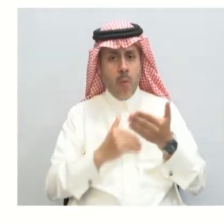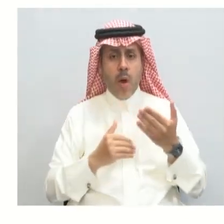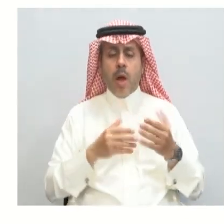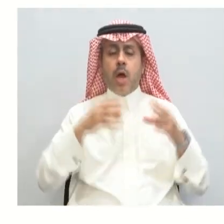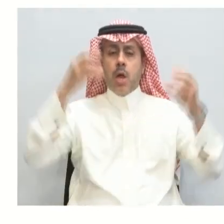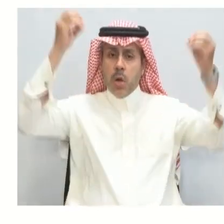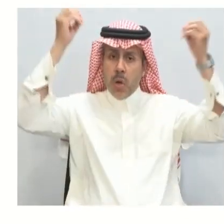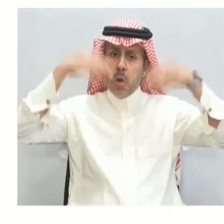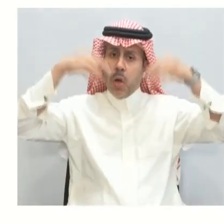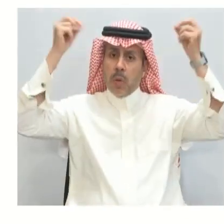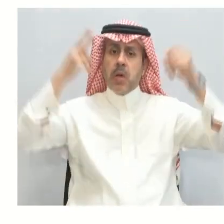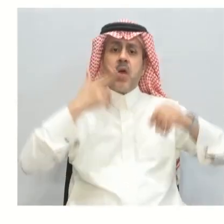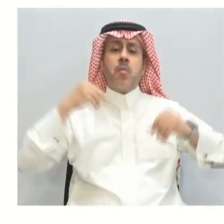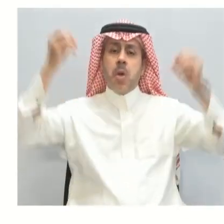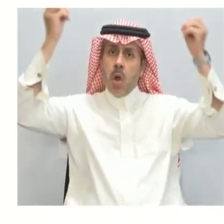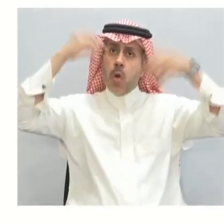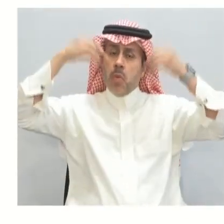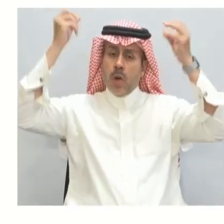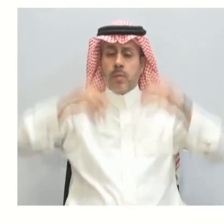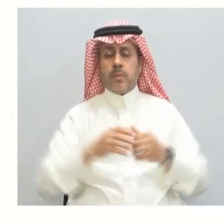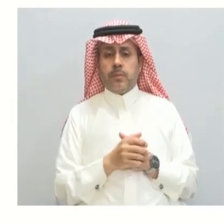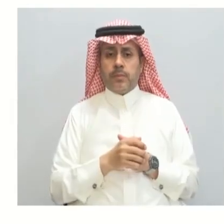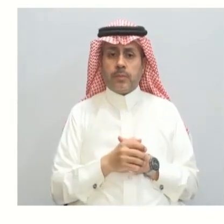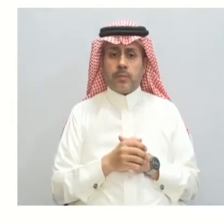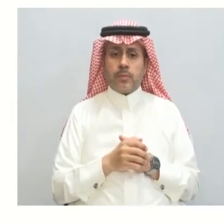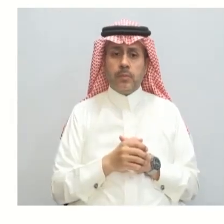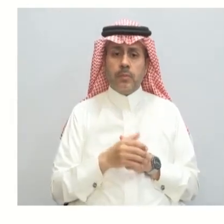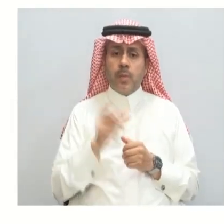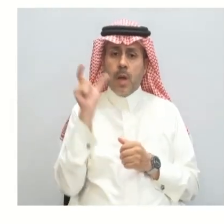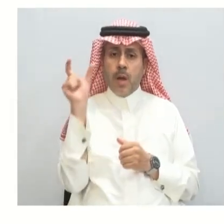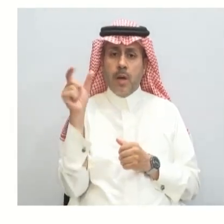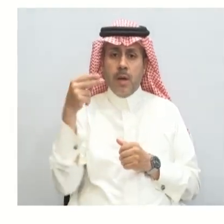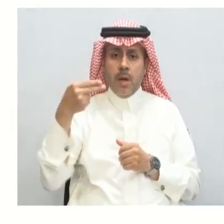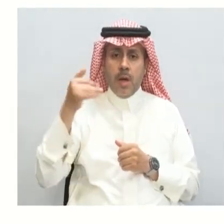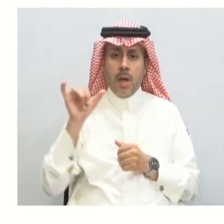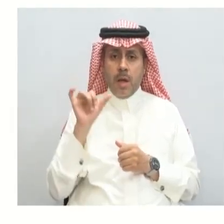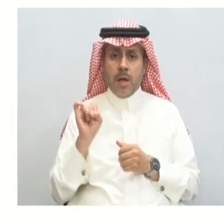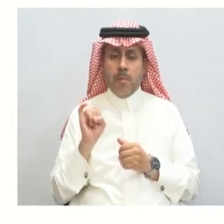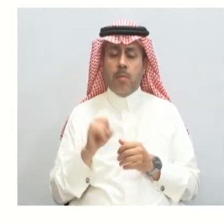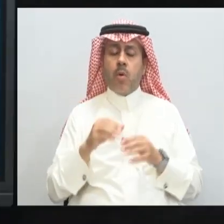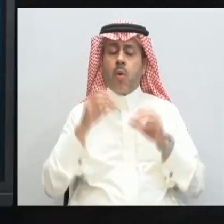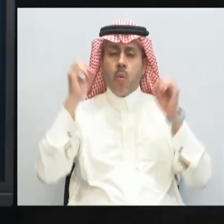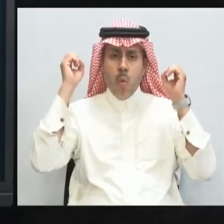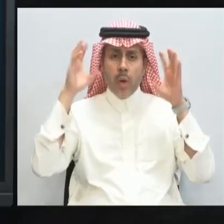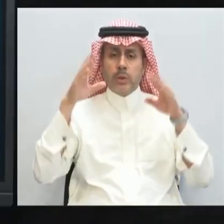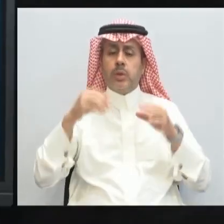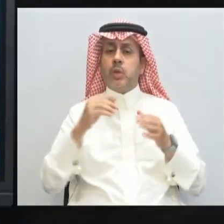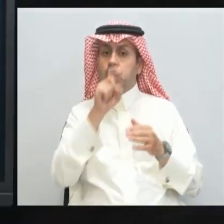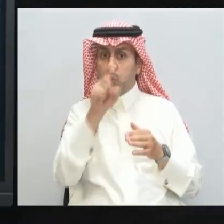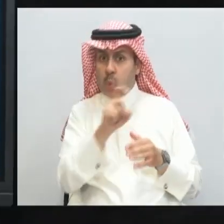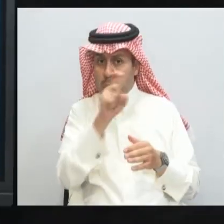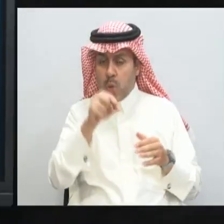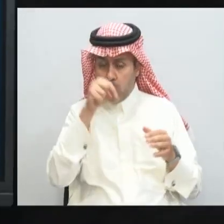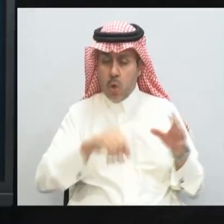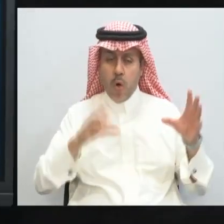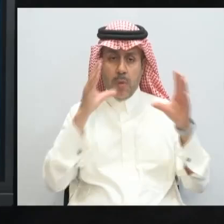القيامه يسال الناس عن كل انواع النعيم يوم القيامه ما الدليل ما الايه التي جاءت في سوره